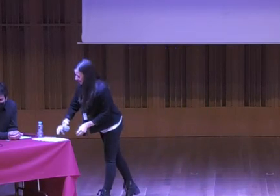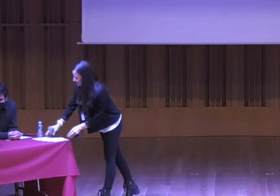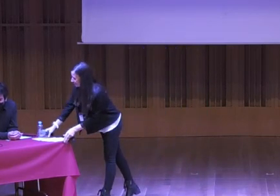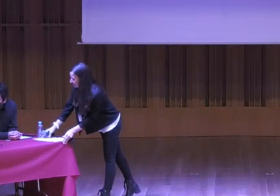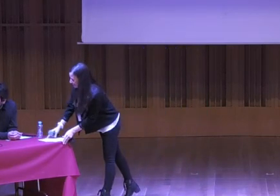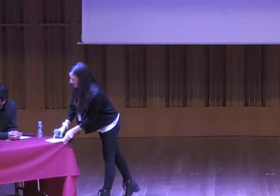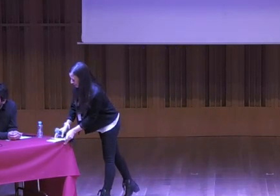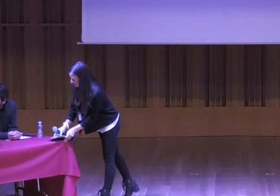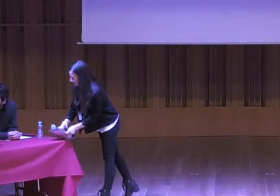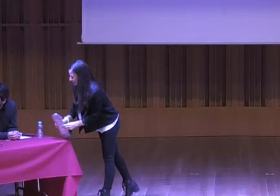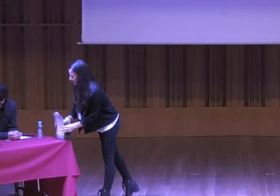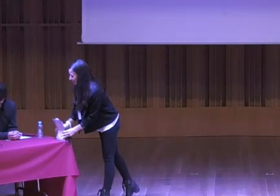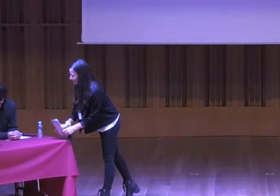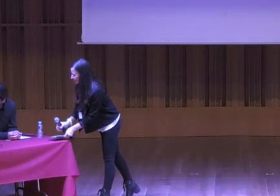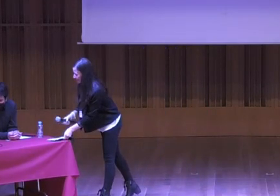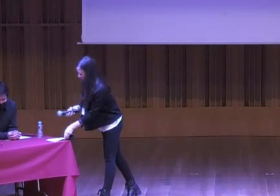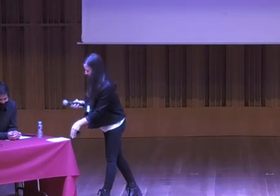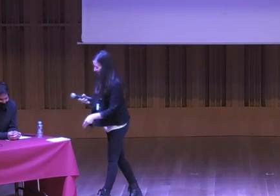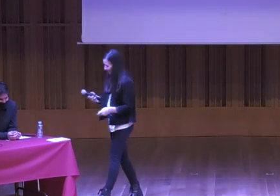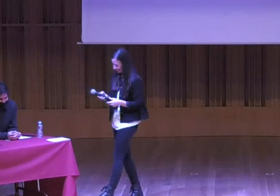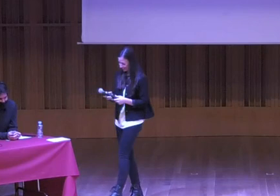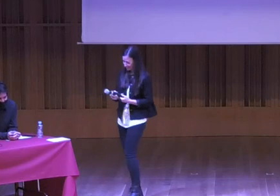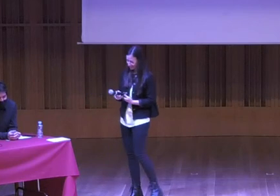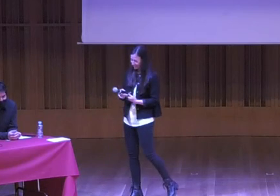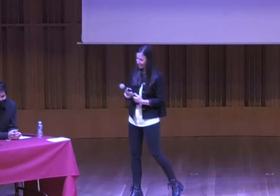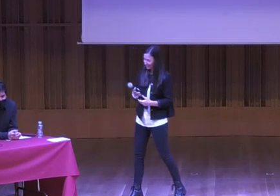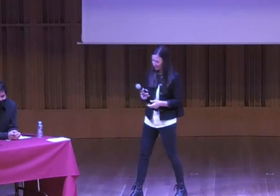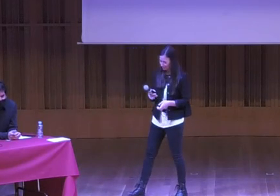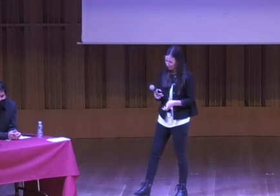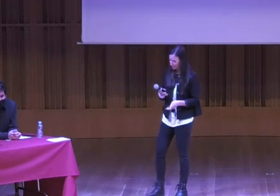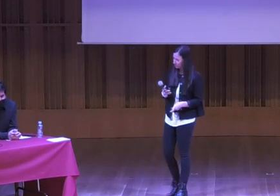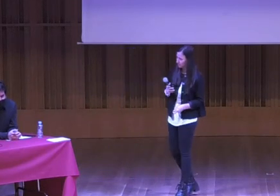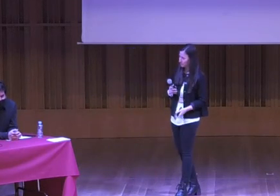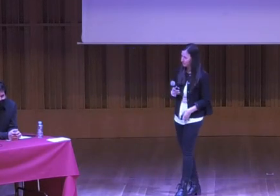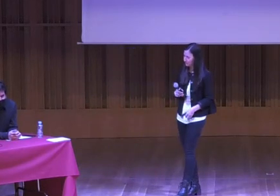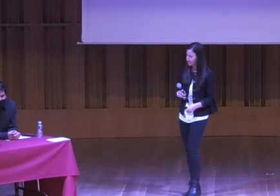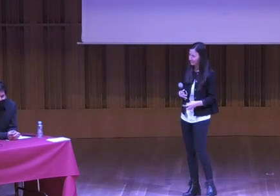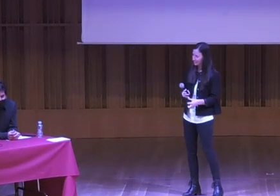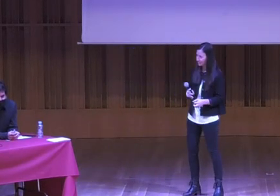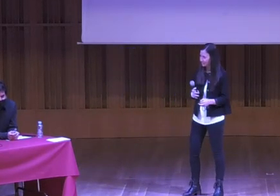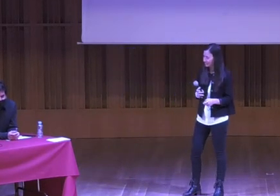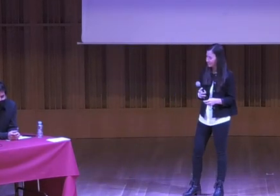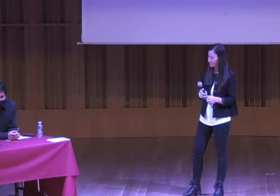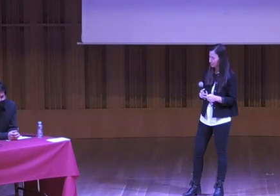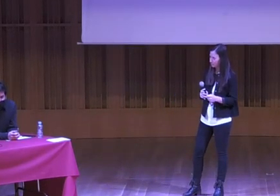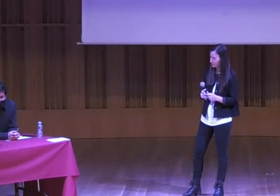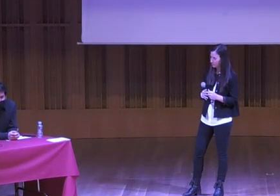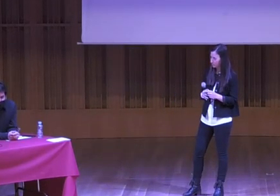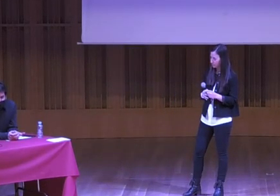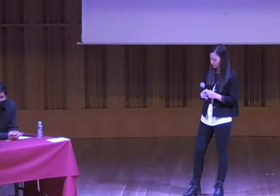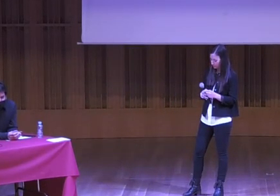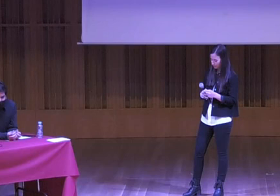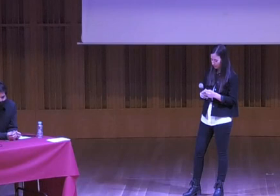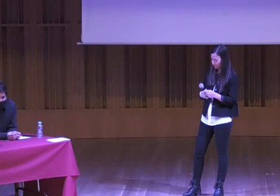Ostres, jo crec que si el problema és el manteniment de cara al futur, jo crec que ho estem fent bé, no? Posant dubtes